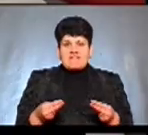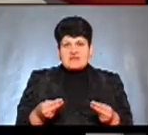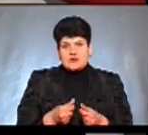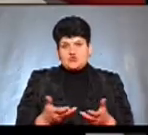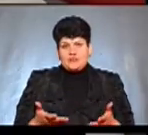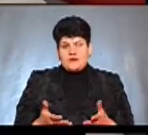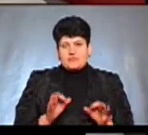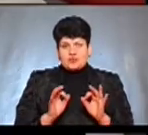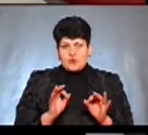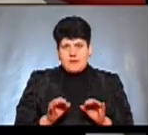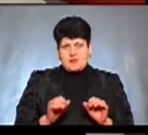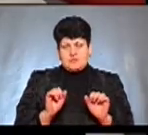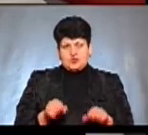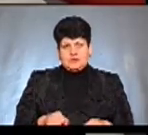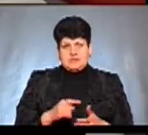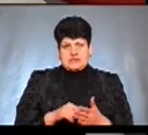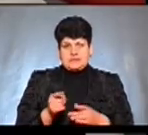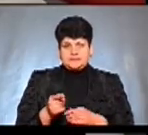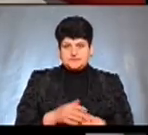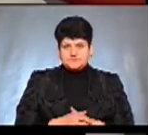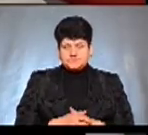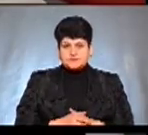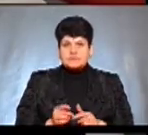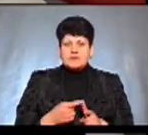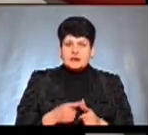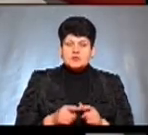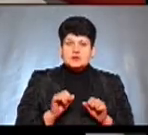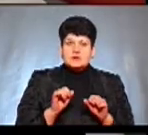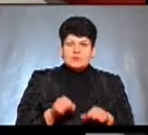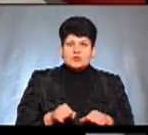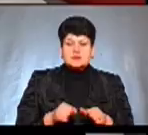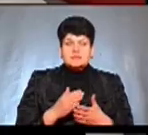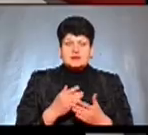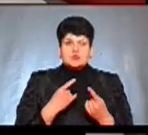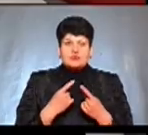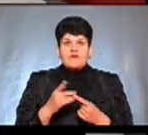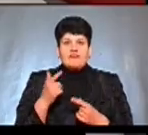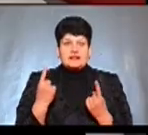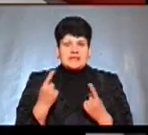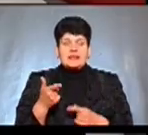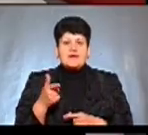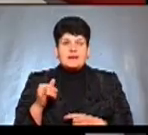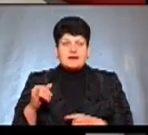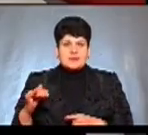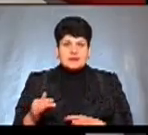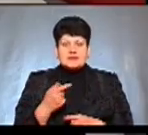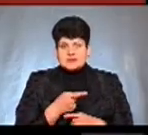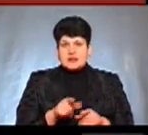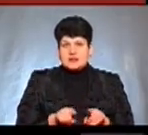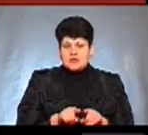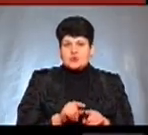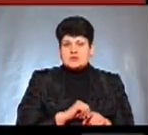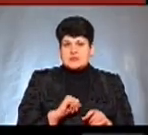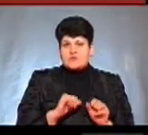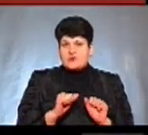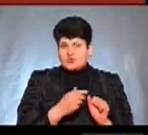межах від можливості міста Тернополя. Чи вели ми, можливо, мову з Великогаївською ОТГ? Тому що це вже також орган самоврядування,